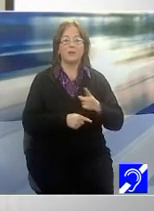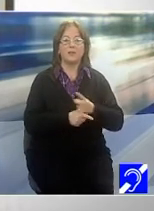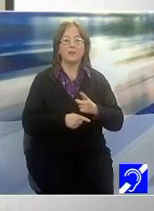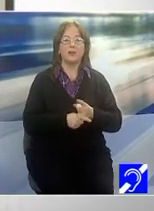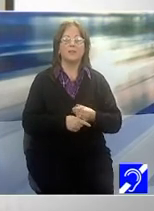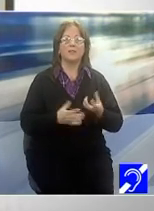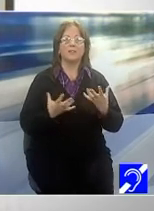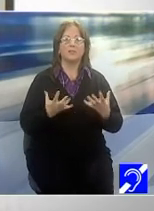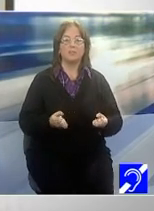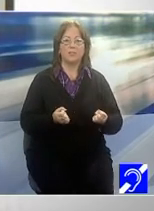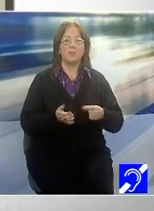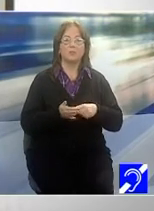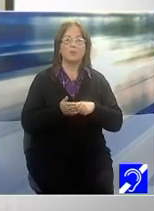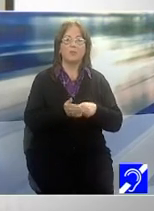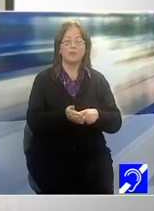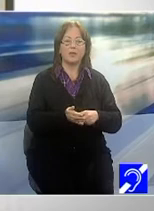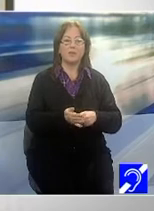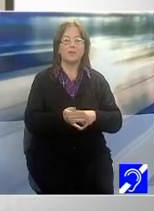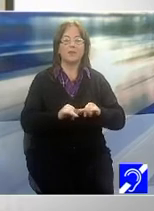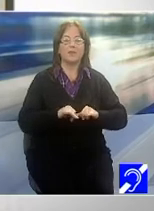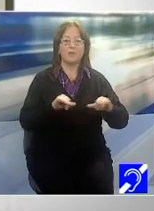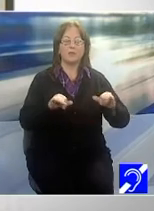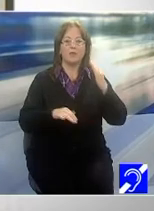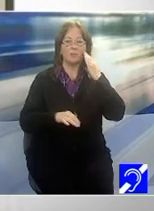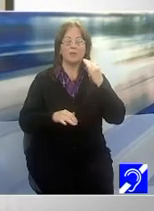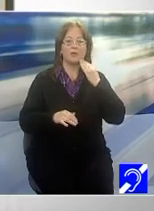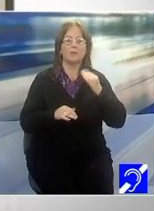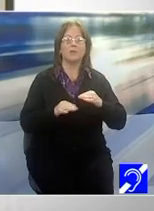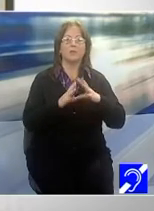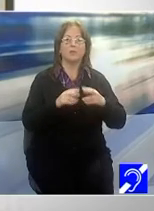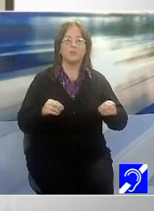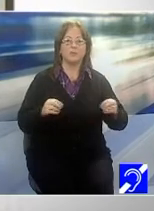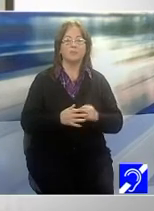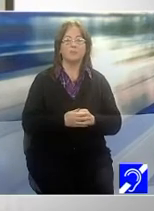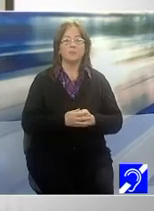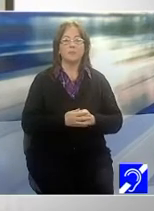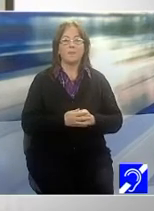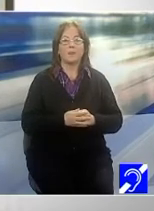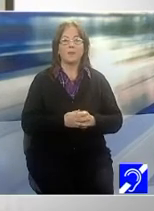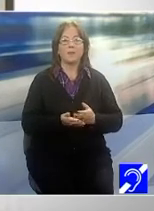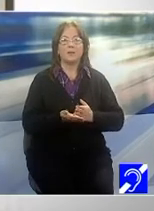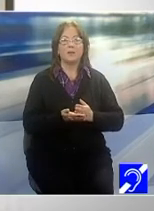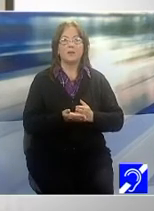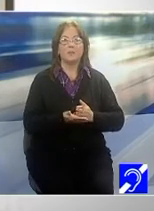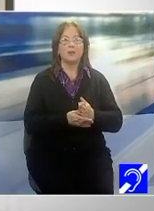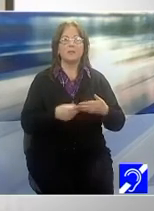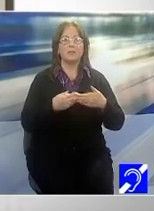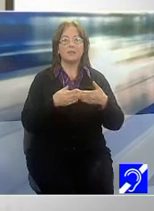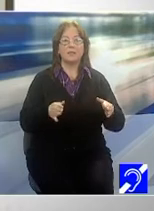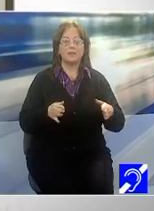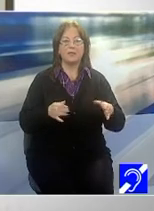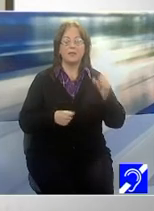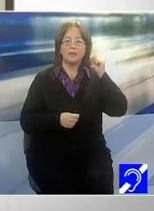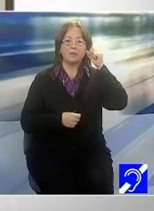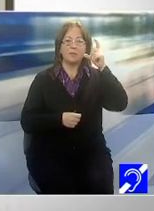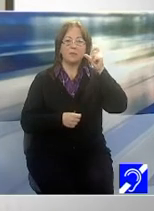deschis publicului la sediul central, într-un program de dimineață de regulă, dar cu activități multiple